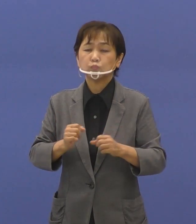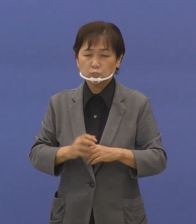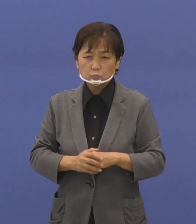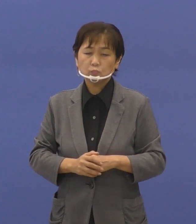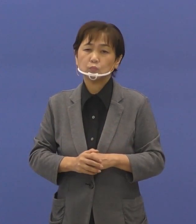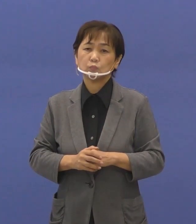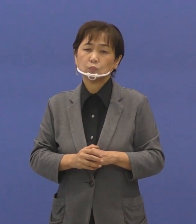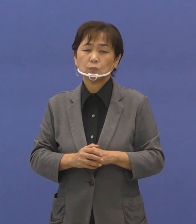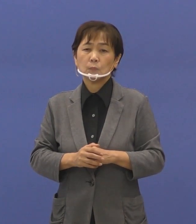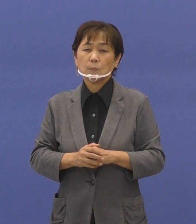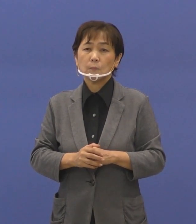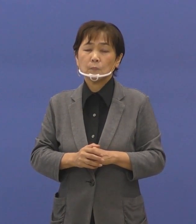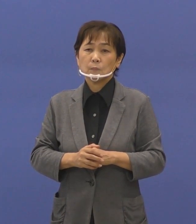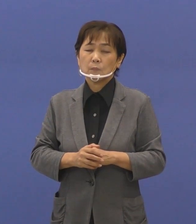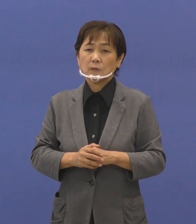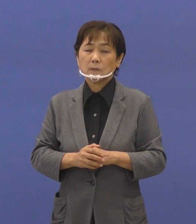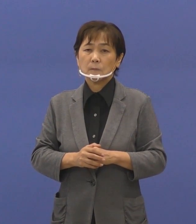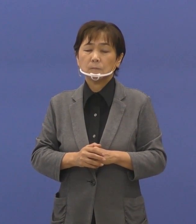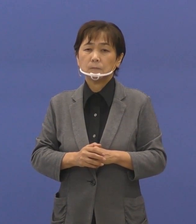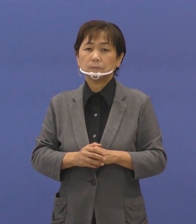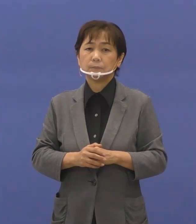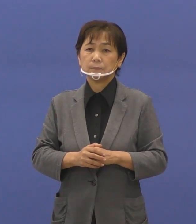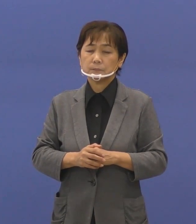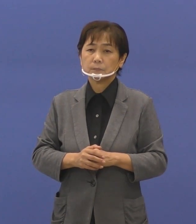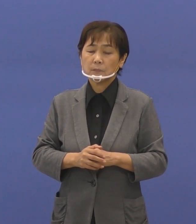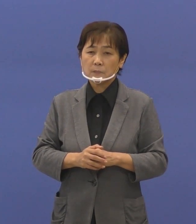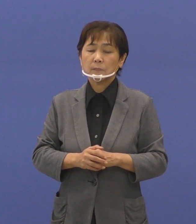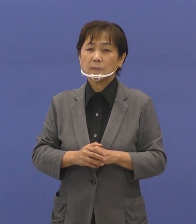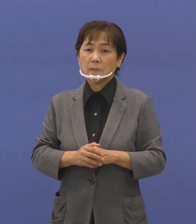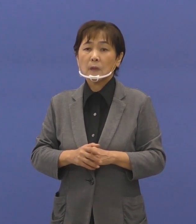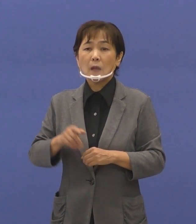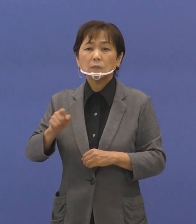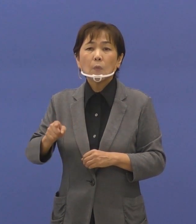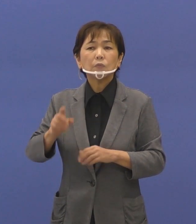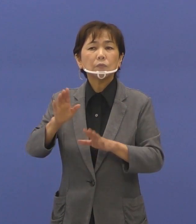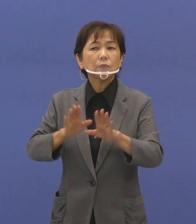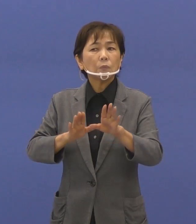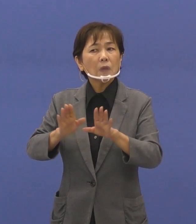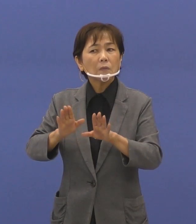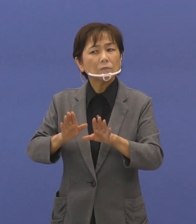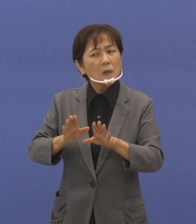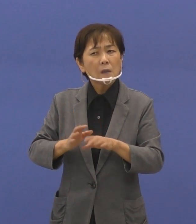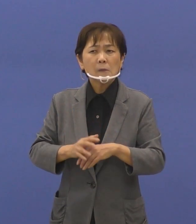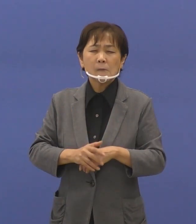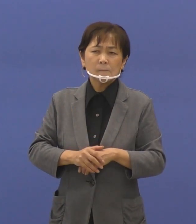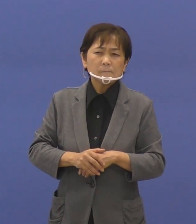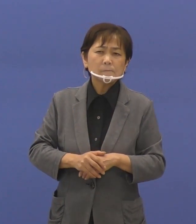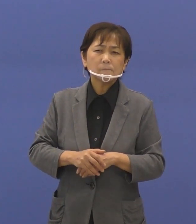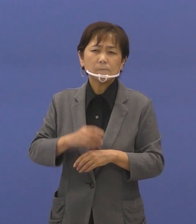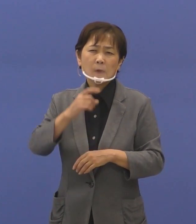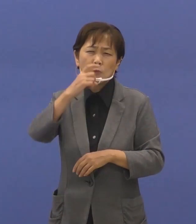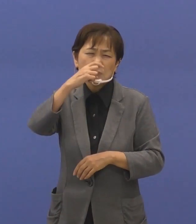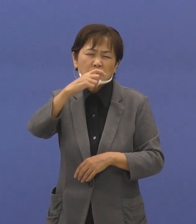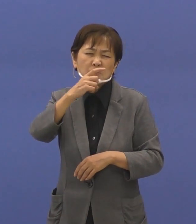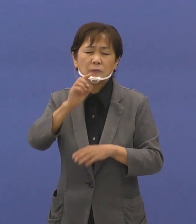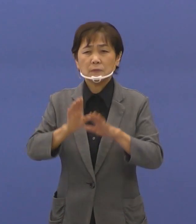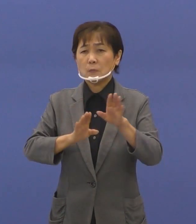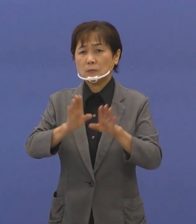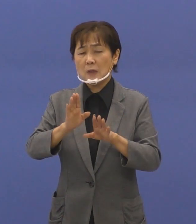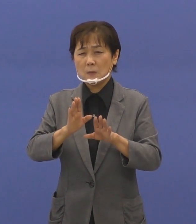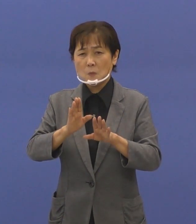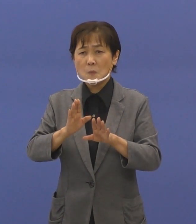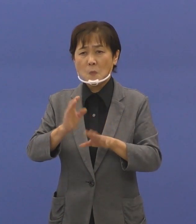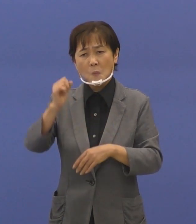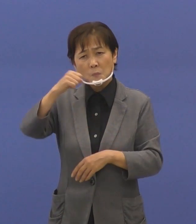ものを認めることが、それが旧統一教会を認めてしまうことになるようでは、なかなか